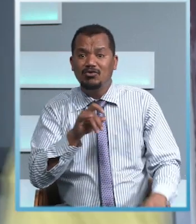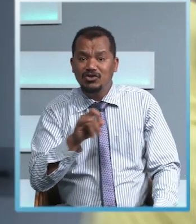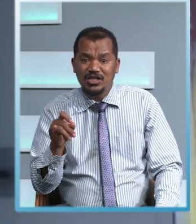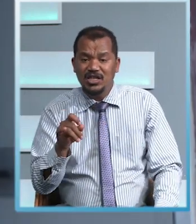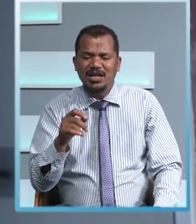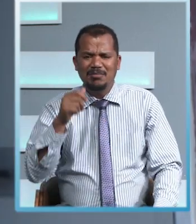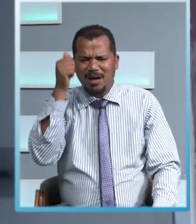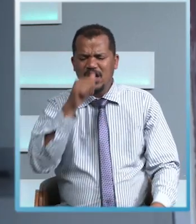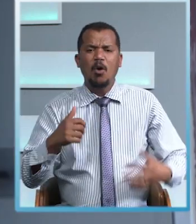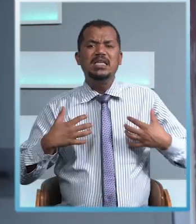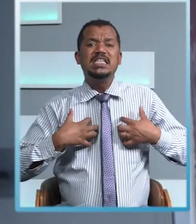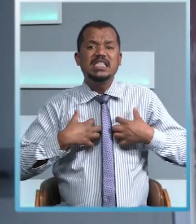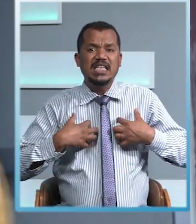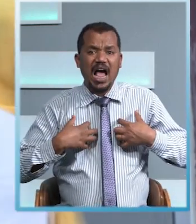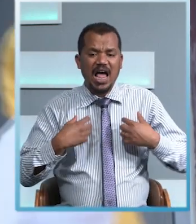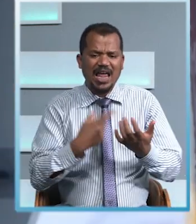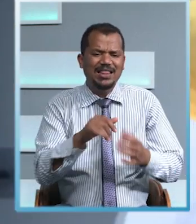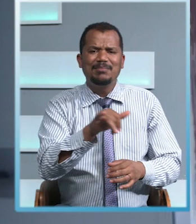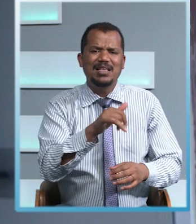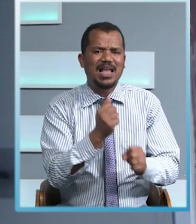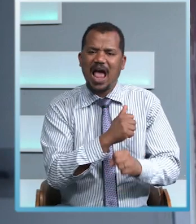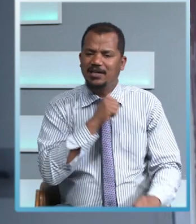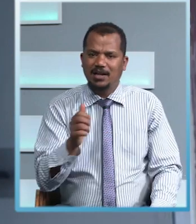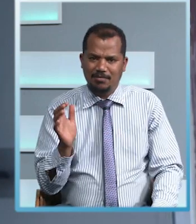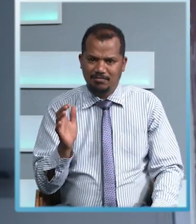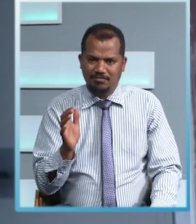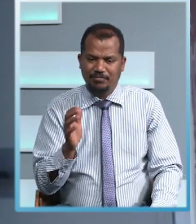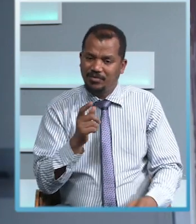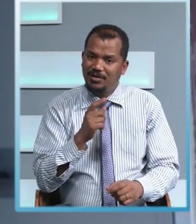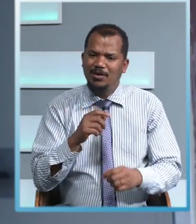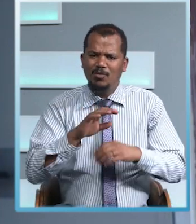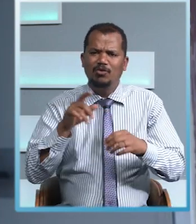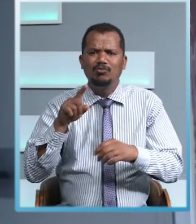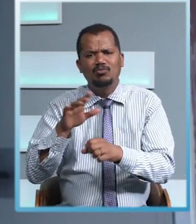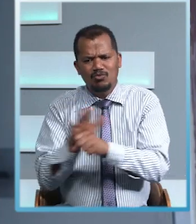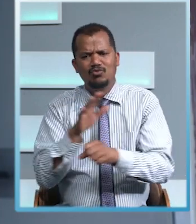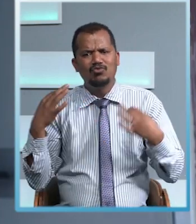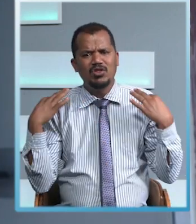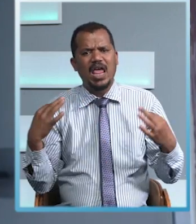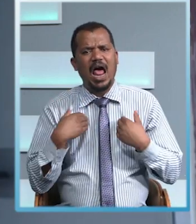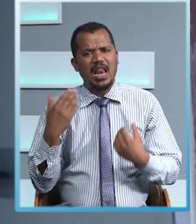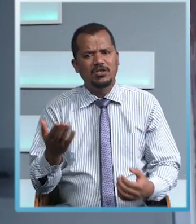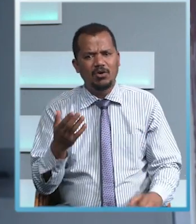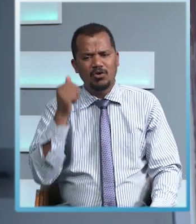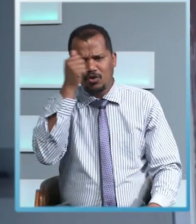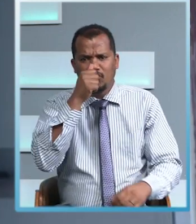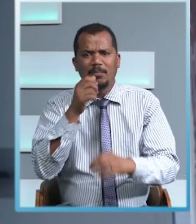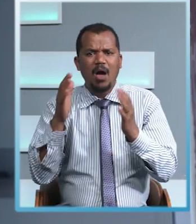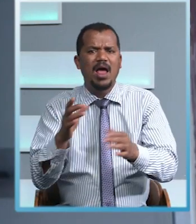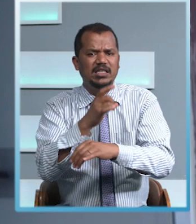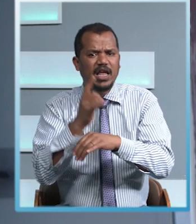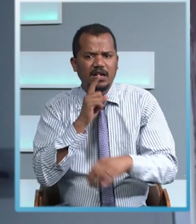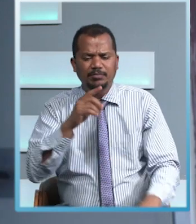እንጂ የትኛውም እንስሳ የትኛውም አራዊት ይህን አይሰራም። በእርግጥ ሙሉ ጤና አላቸው። እነዚህ